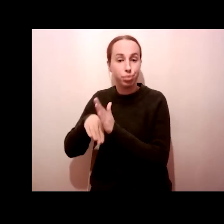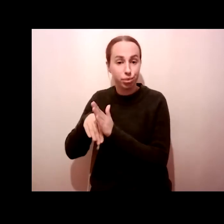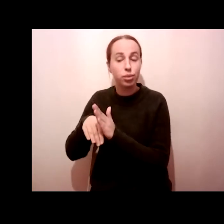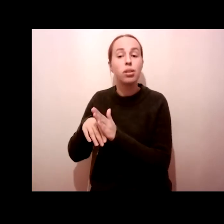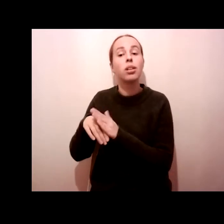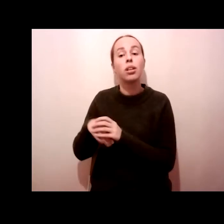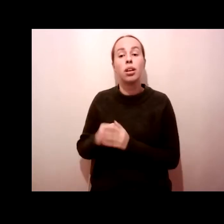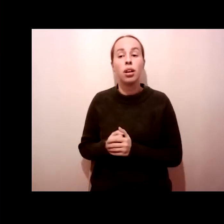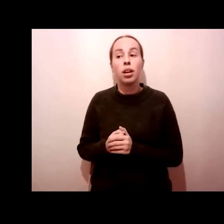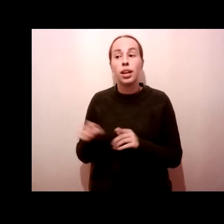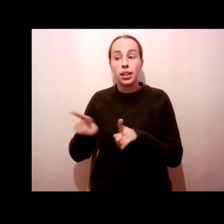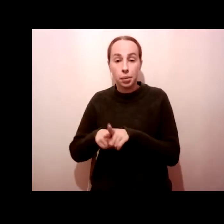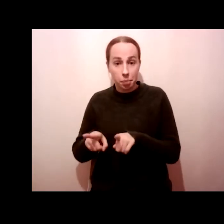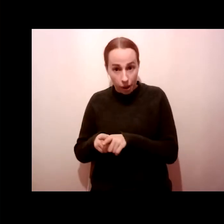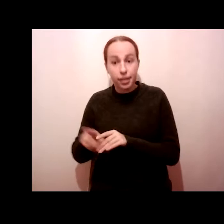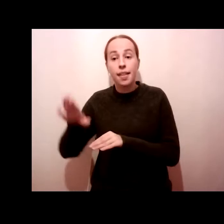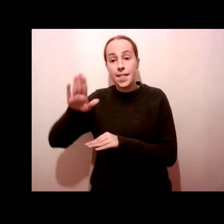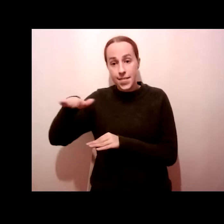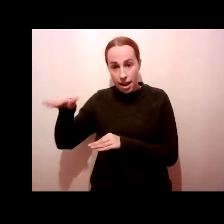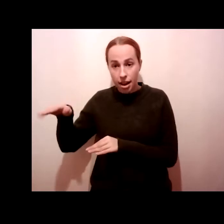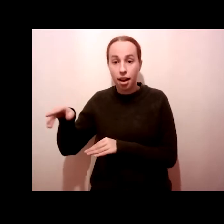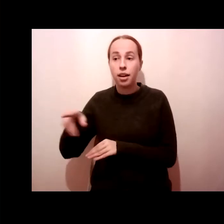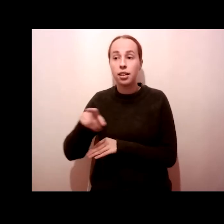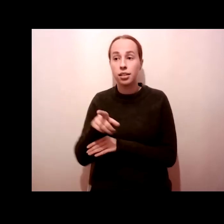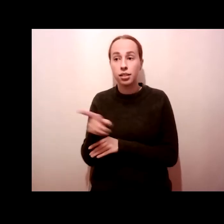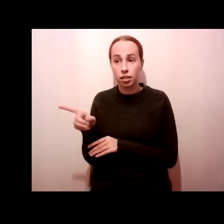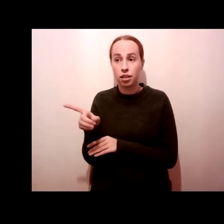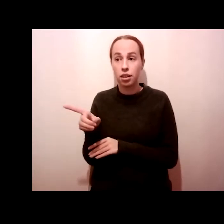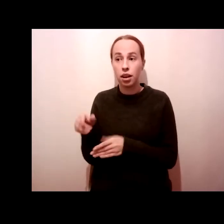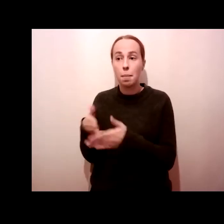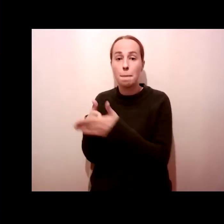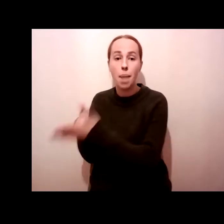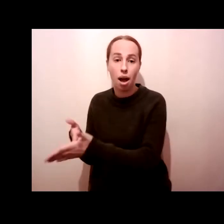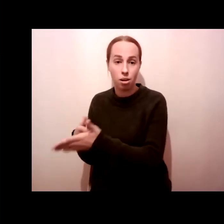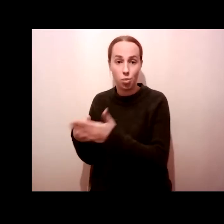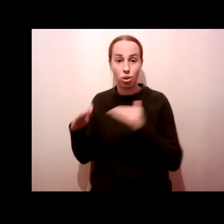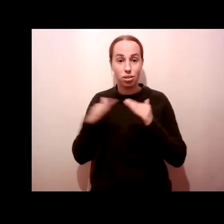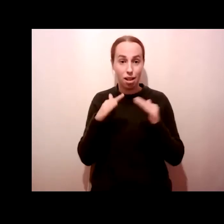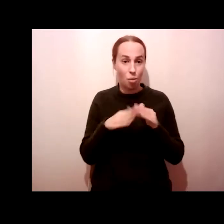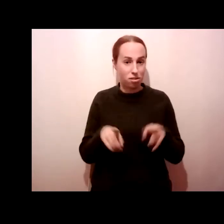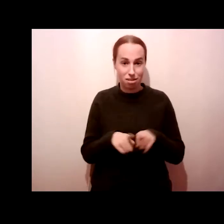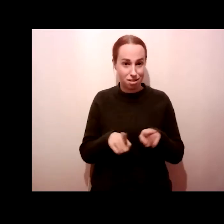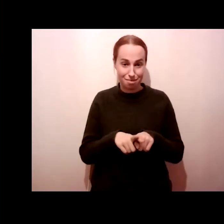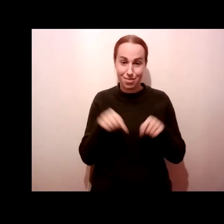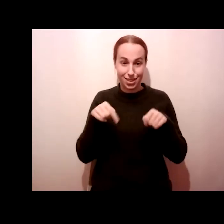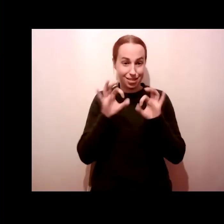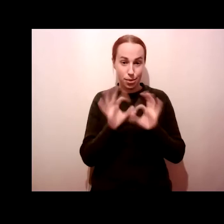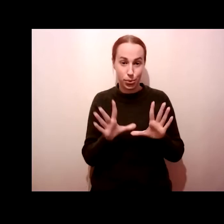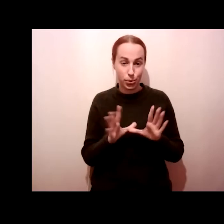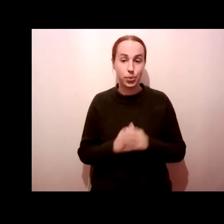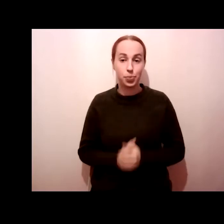neretai moksleivis nesulaukia paramos ir namuose. Tai jeigu